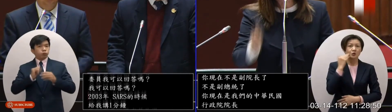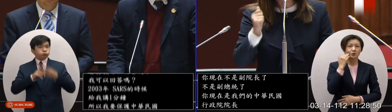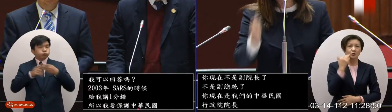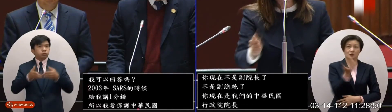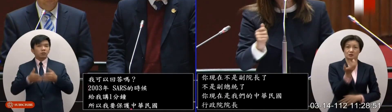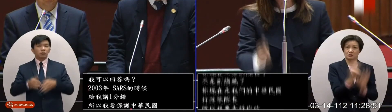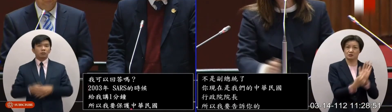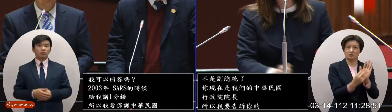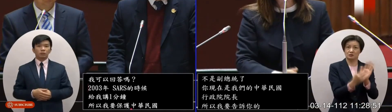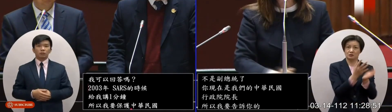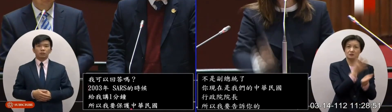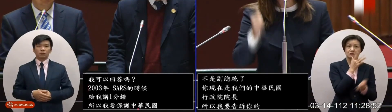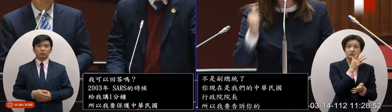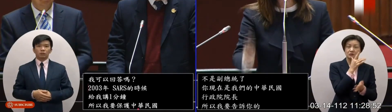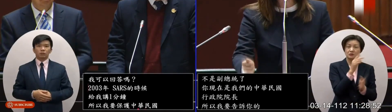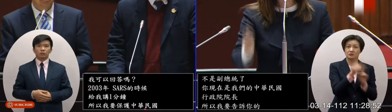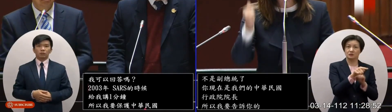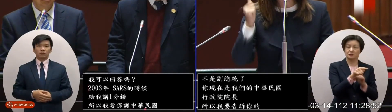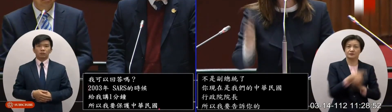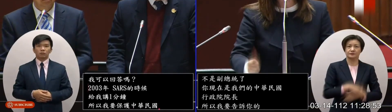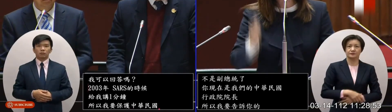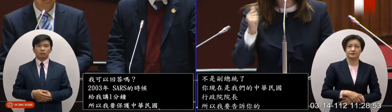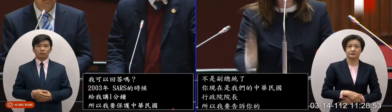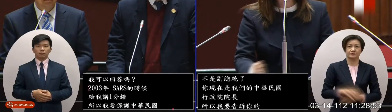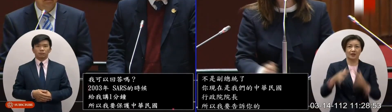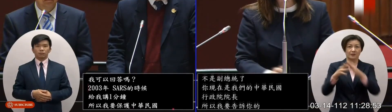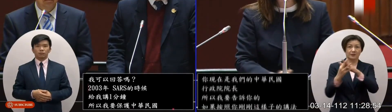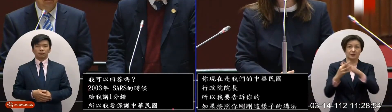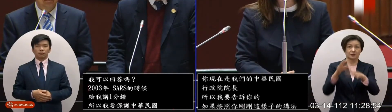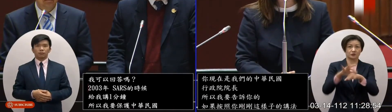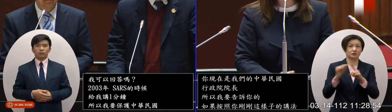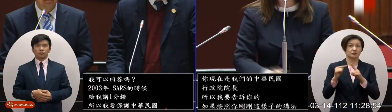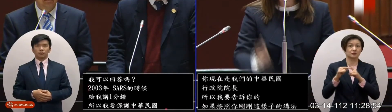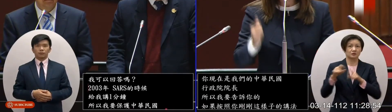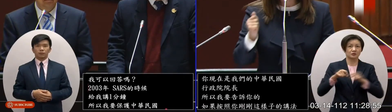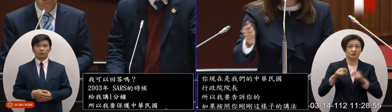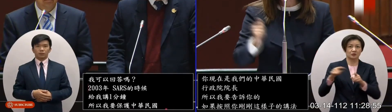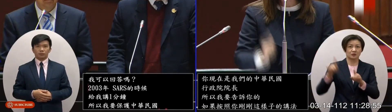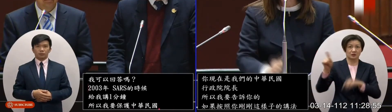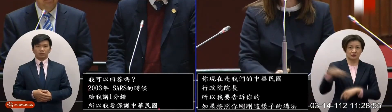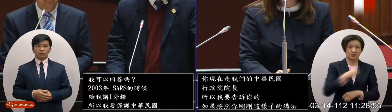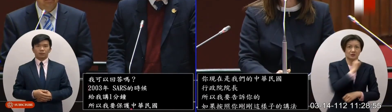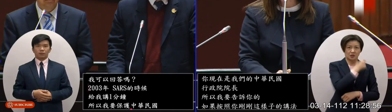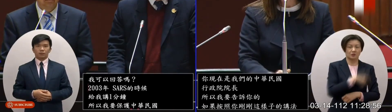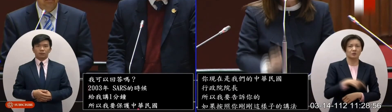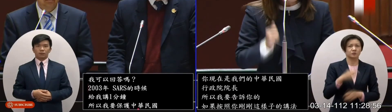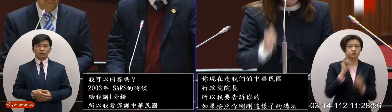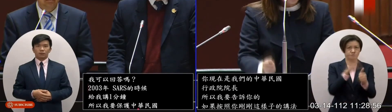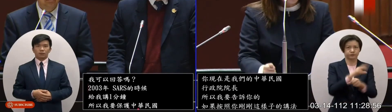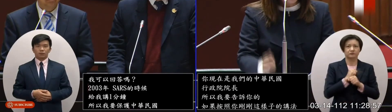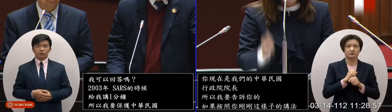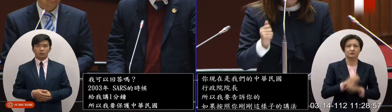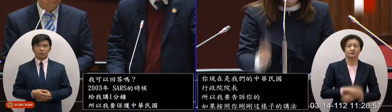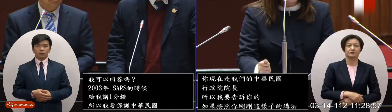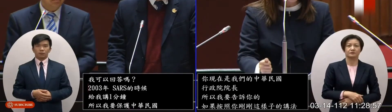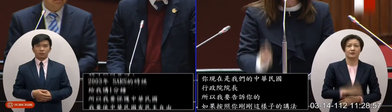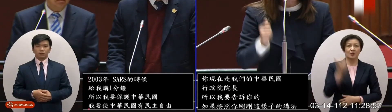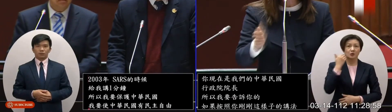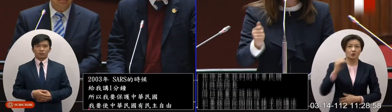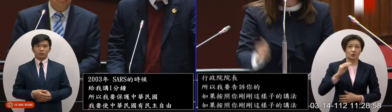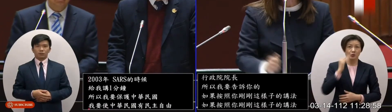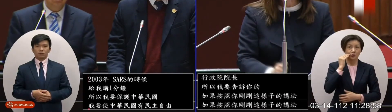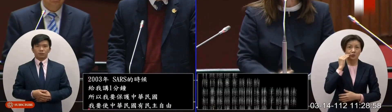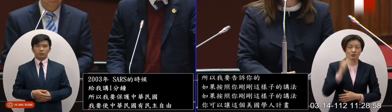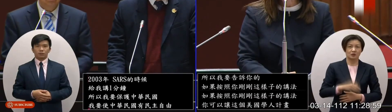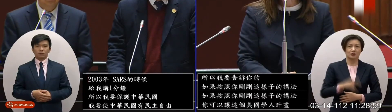按照你刚刚这样讲法，你可以让这个美国学人法案来到台湾的话，我就要提醒你了。如果外交，你们